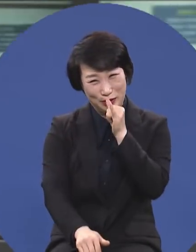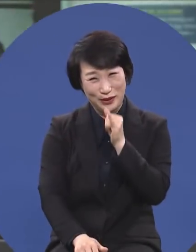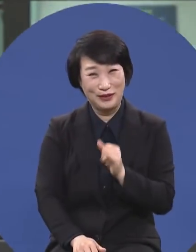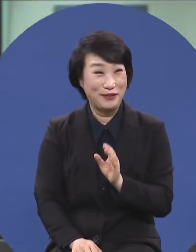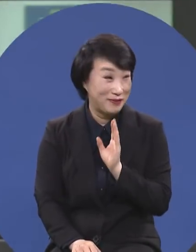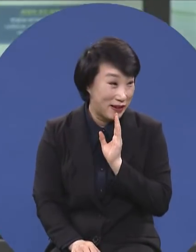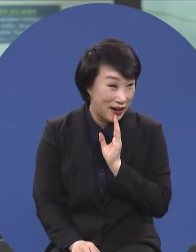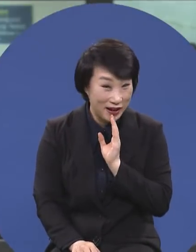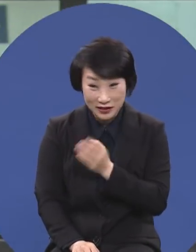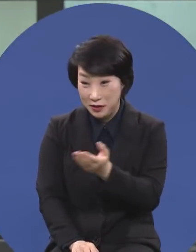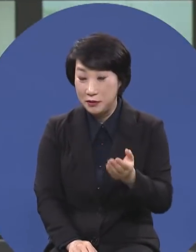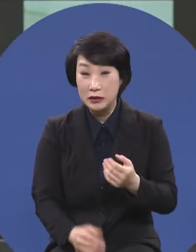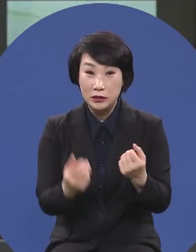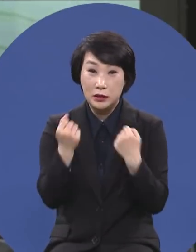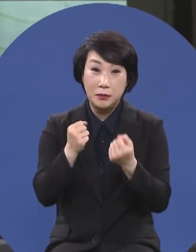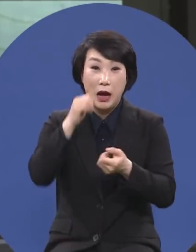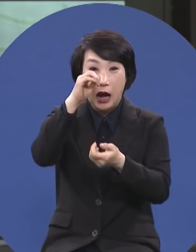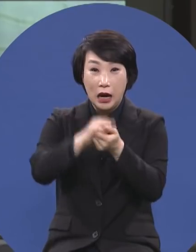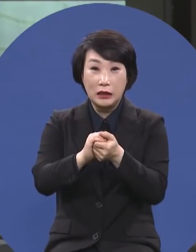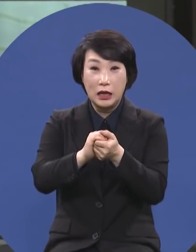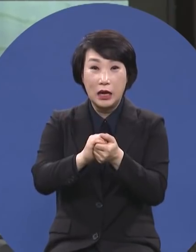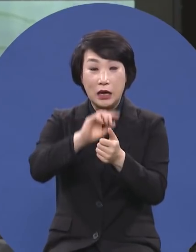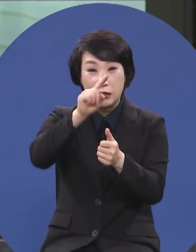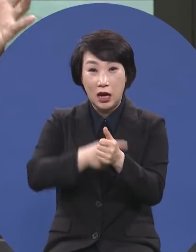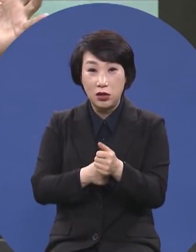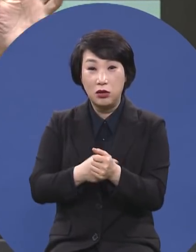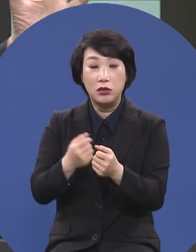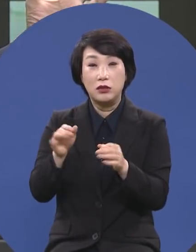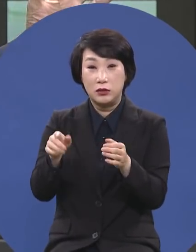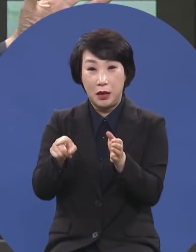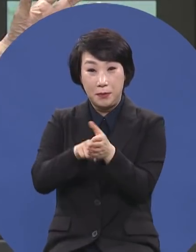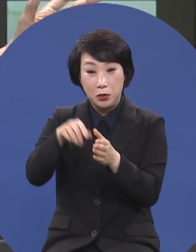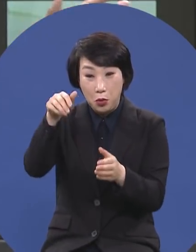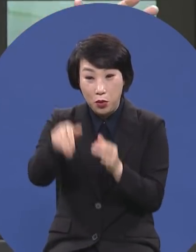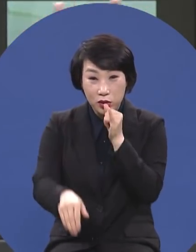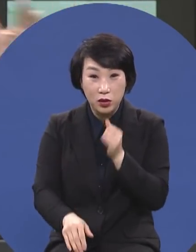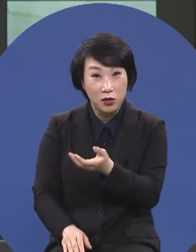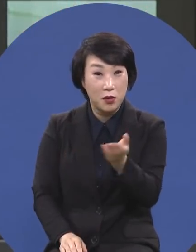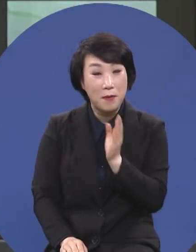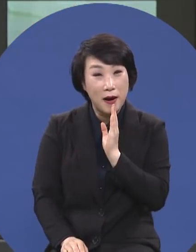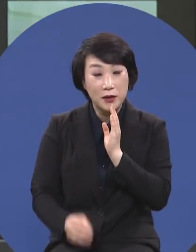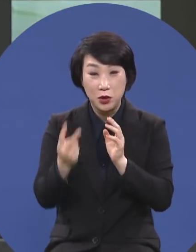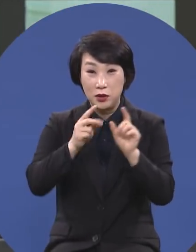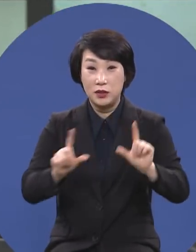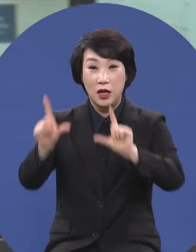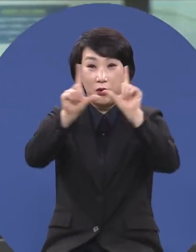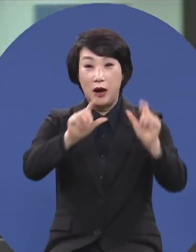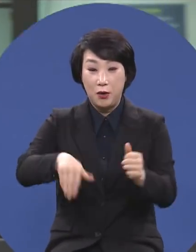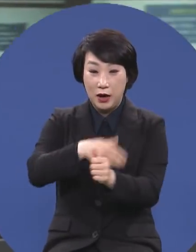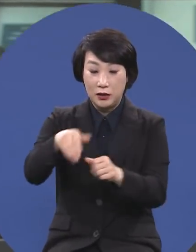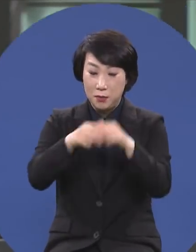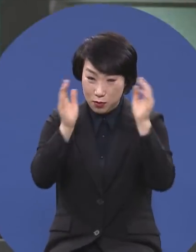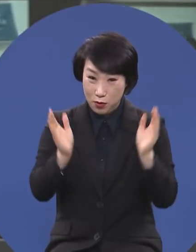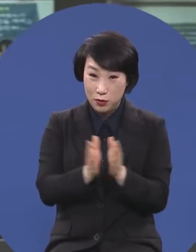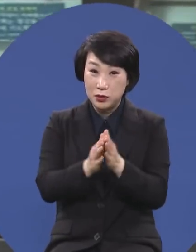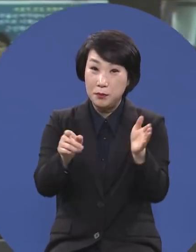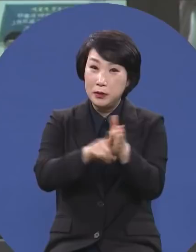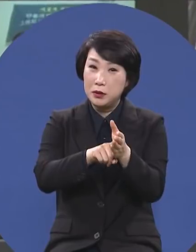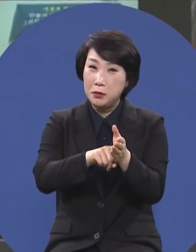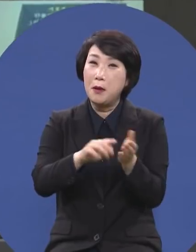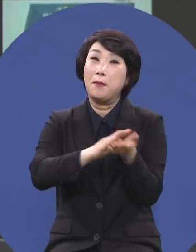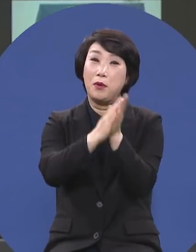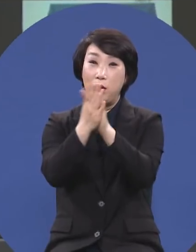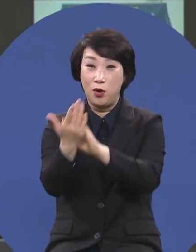가. 자기 기력의 한계에서 또 모든 생활 환경 속에서 모든 믿음이